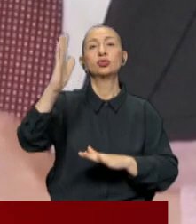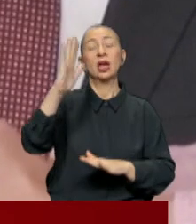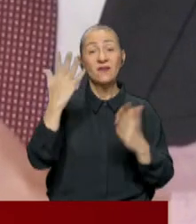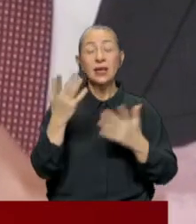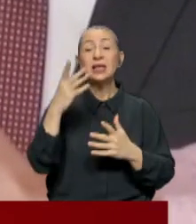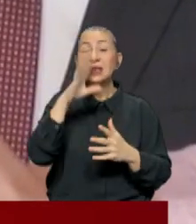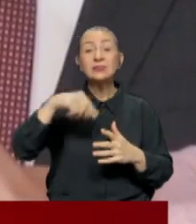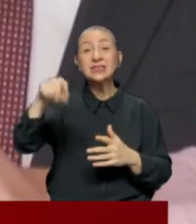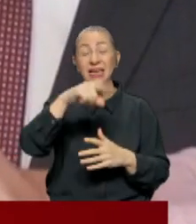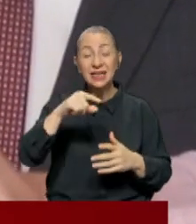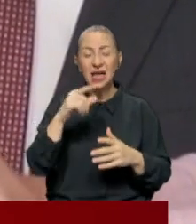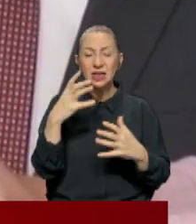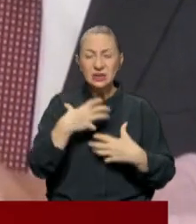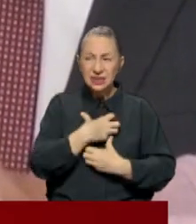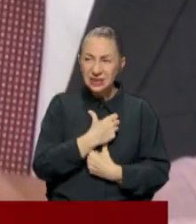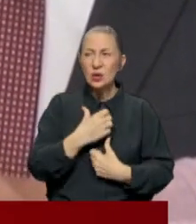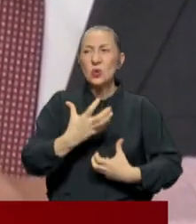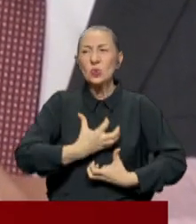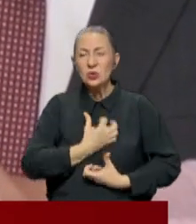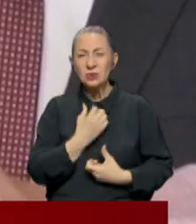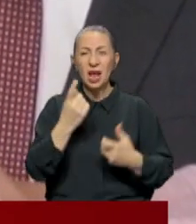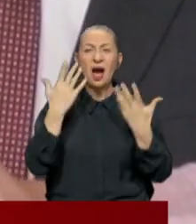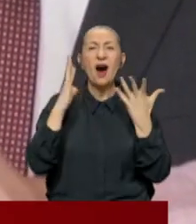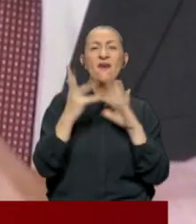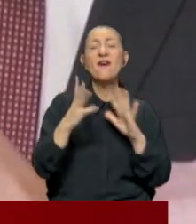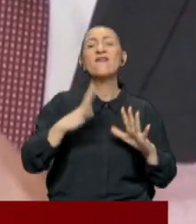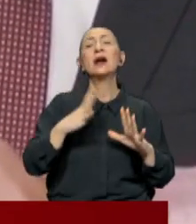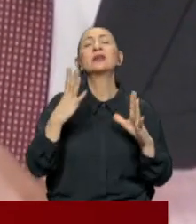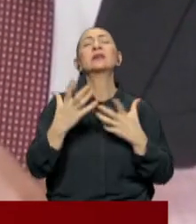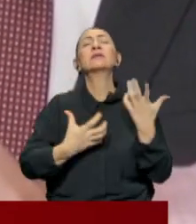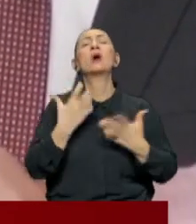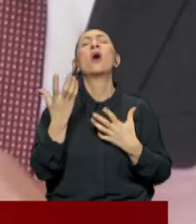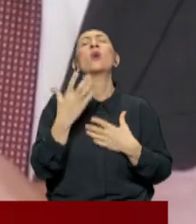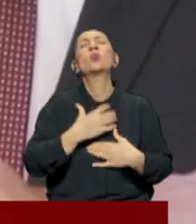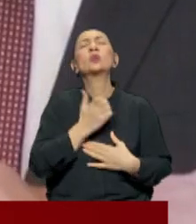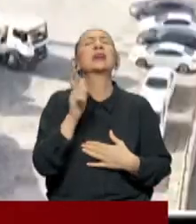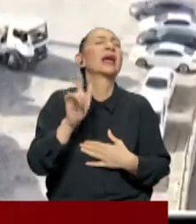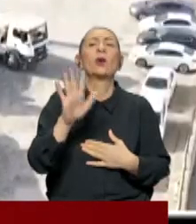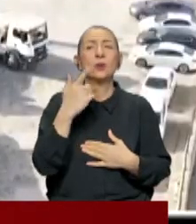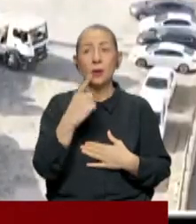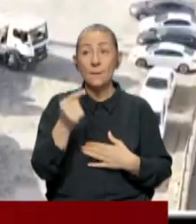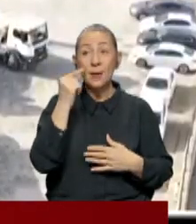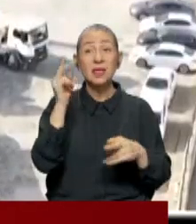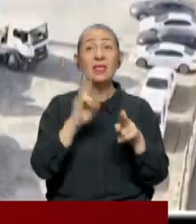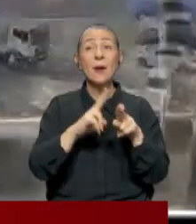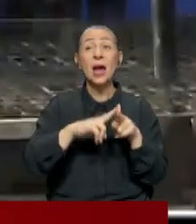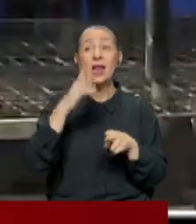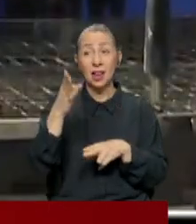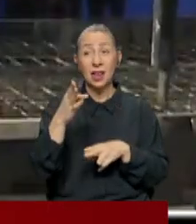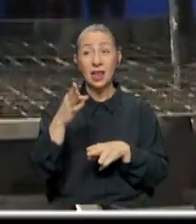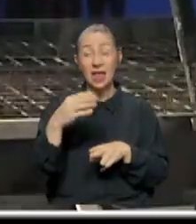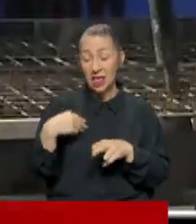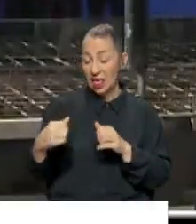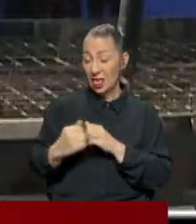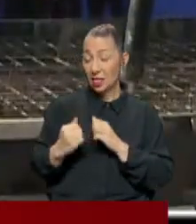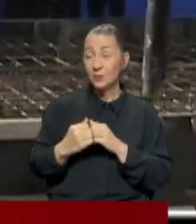dolayısıyla kimsenin karamsar bir atmosfer vardır diye endişeye kapılmaması gerektiğini söylüyor. Bay Kemal